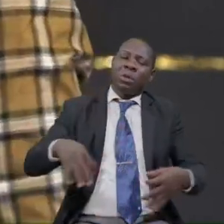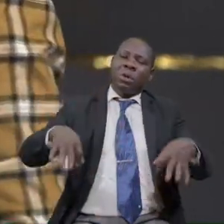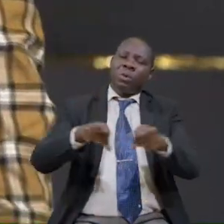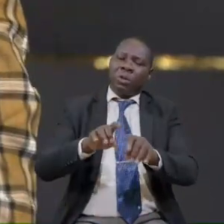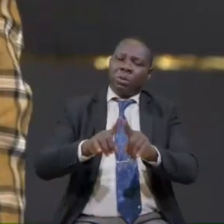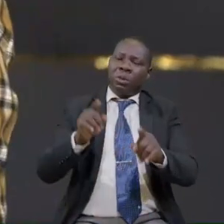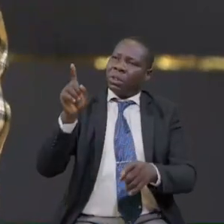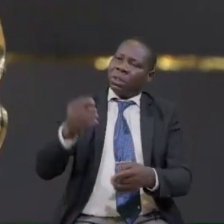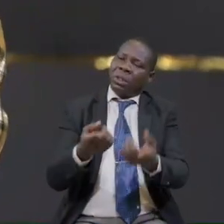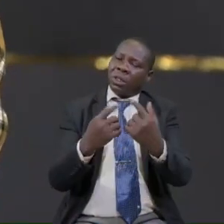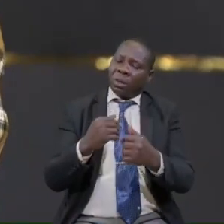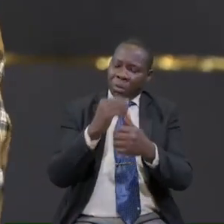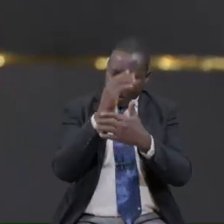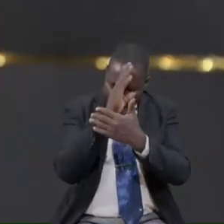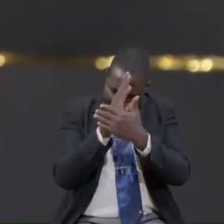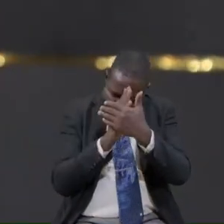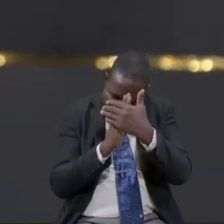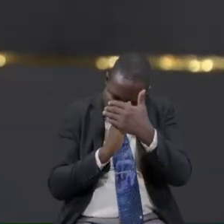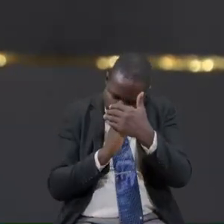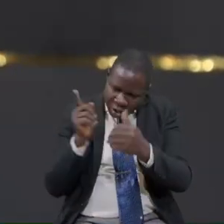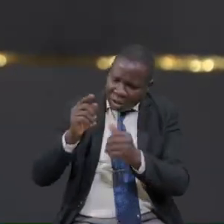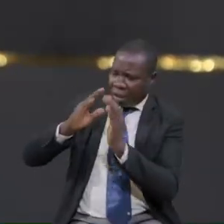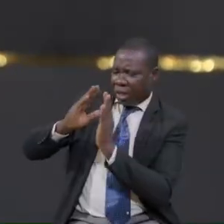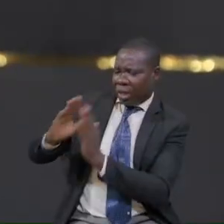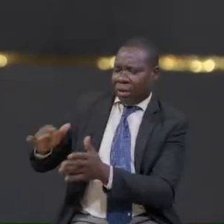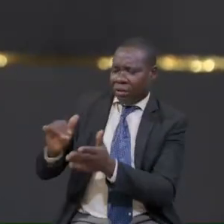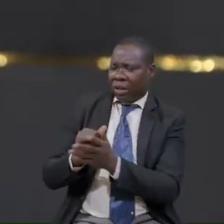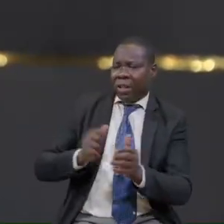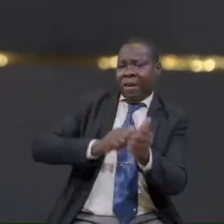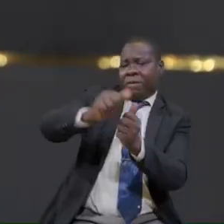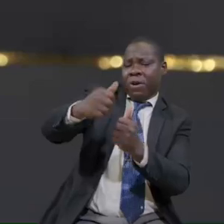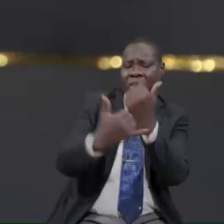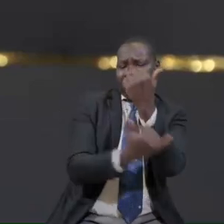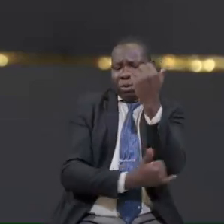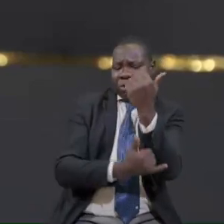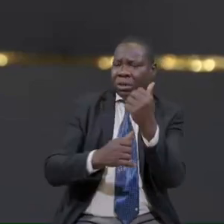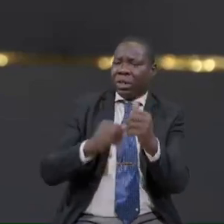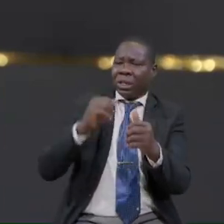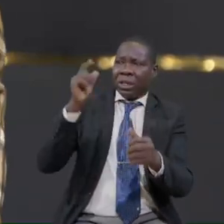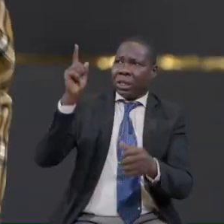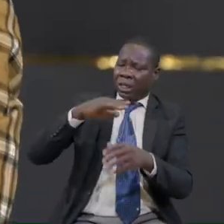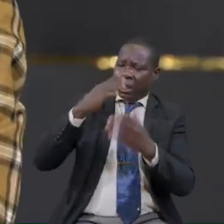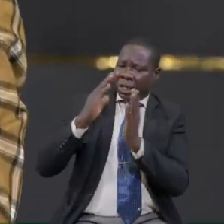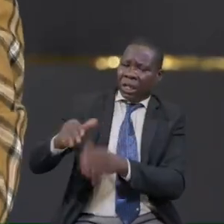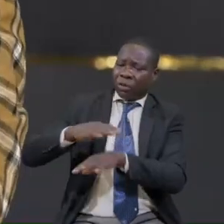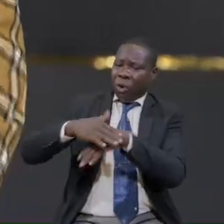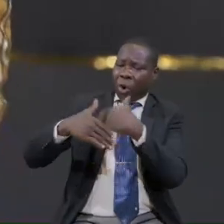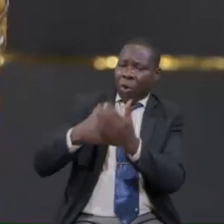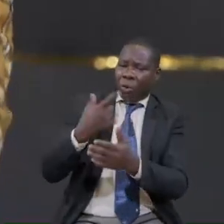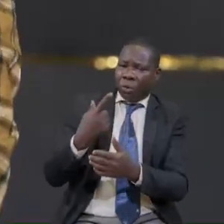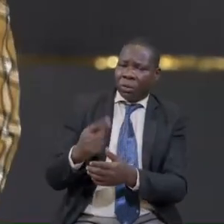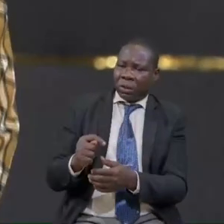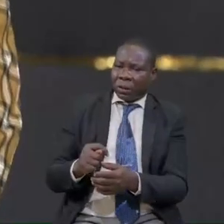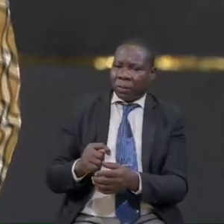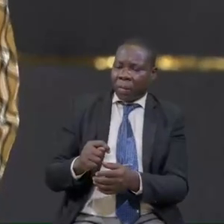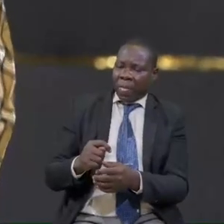il s'est humilié. Il a abandonné le pays lointain, il a abandonné